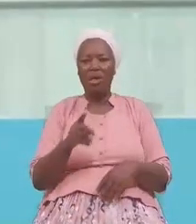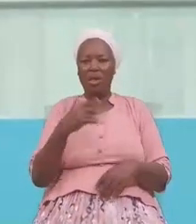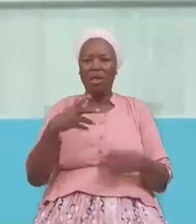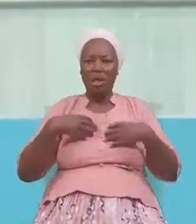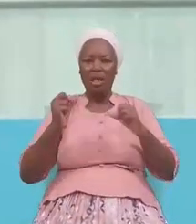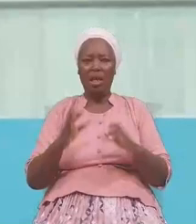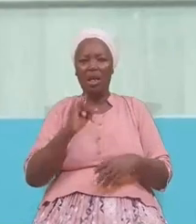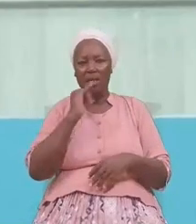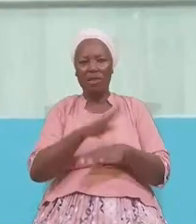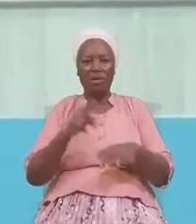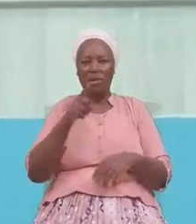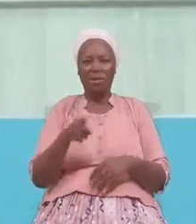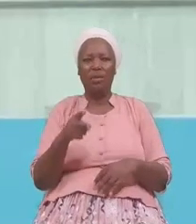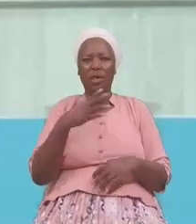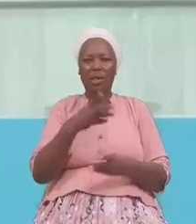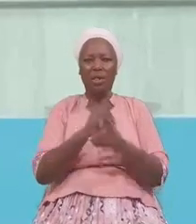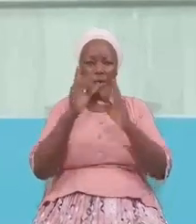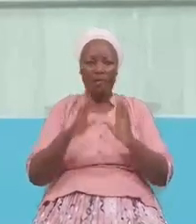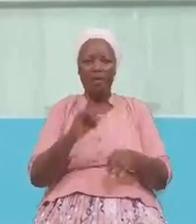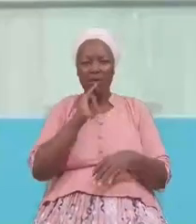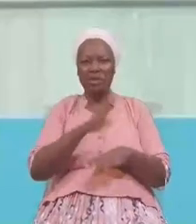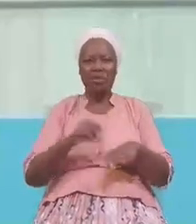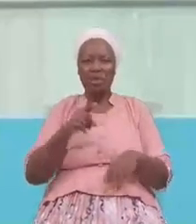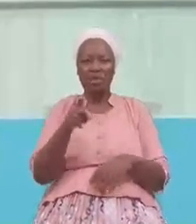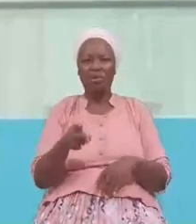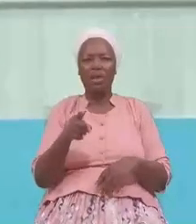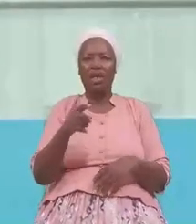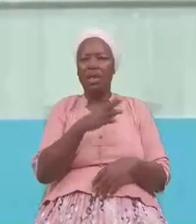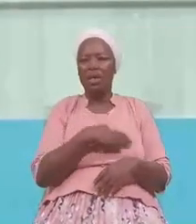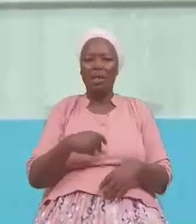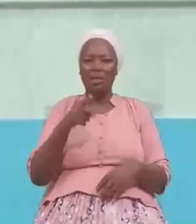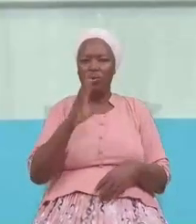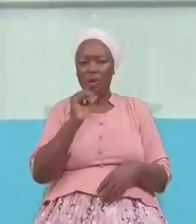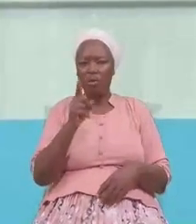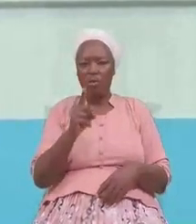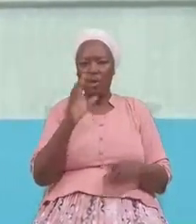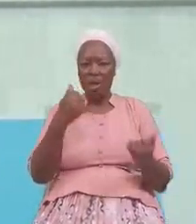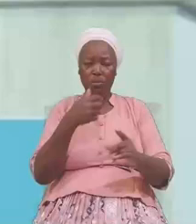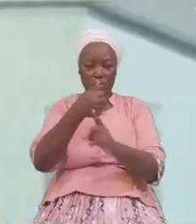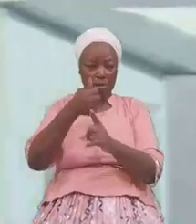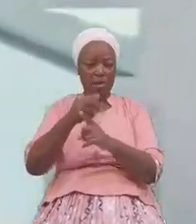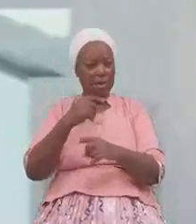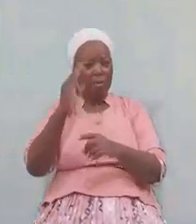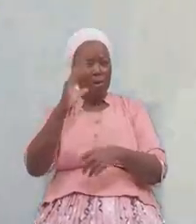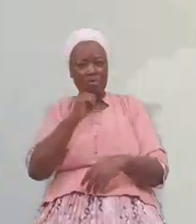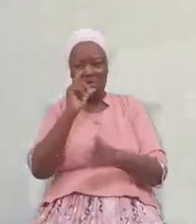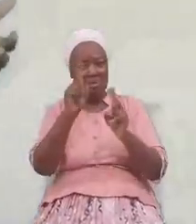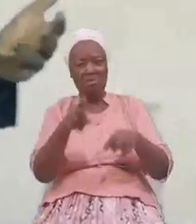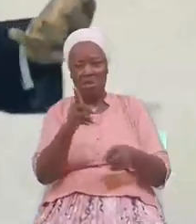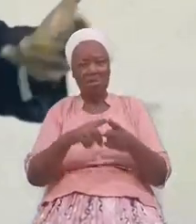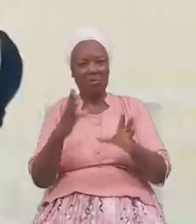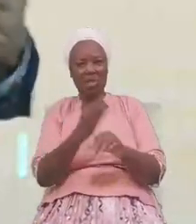t'appelle, le libérateur t'appelle. C'est toi. Le prédicateur ne va pas venir